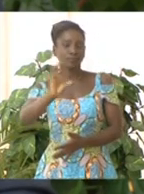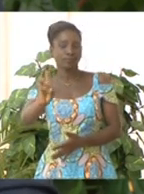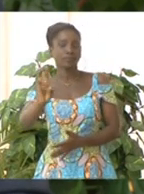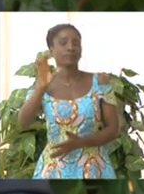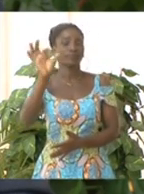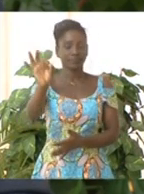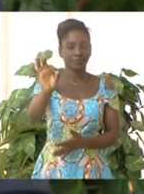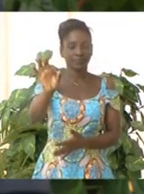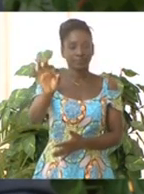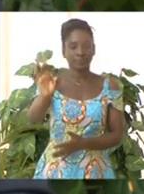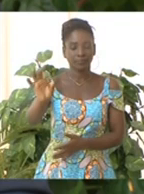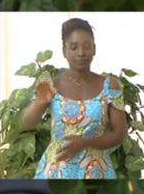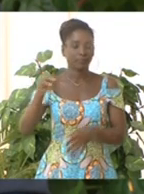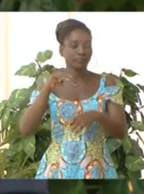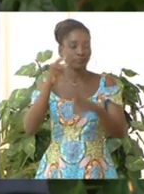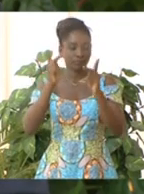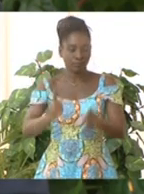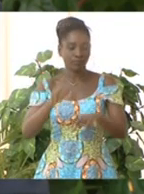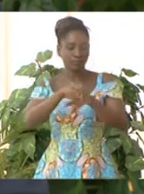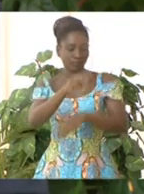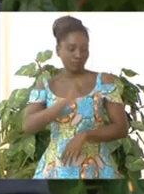Personnel d'astreinte, 104.